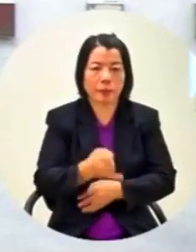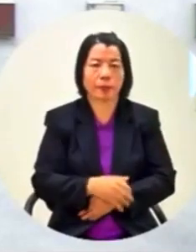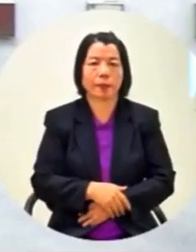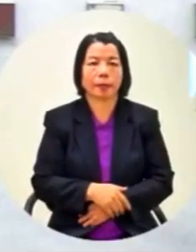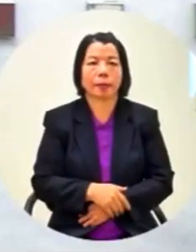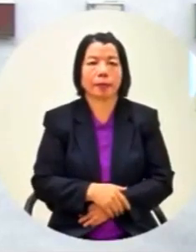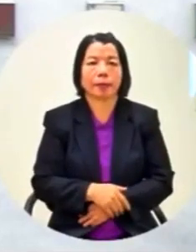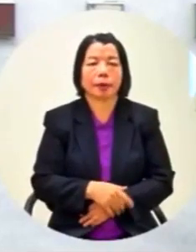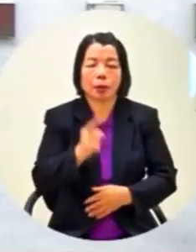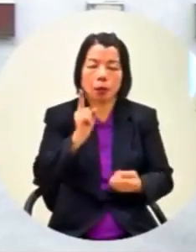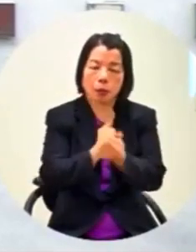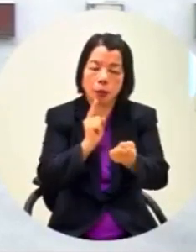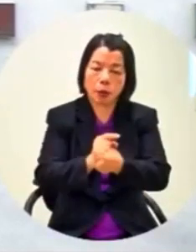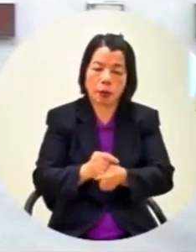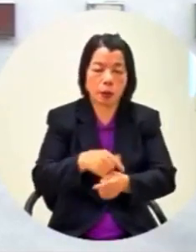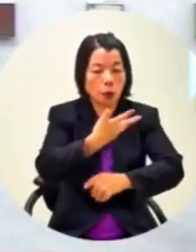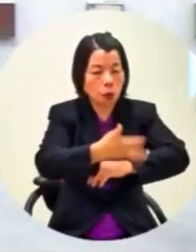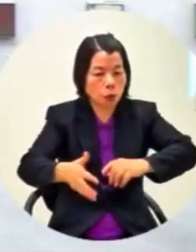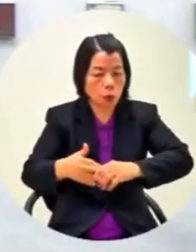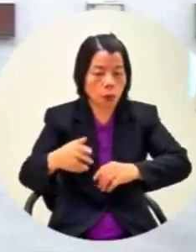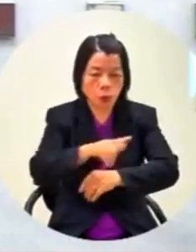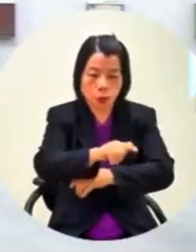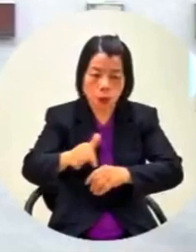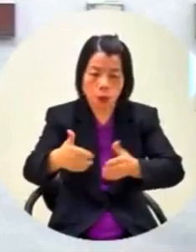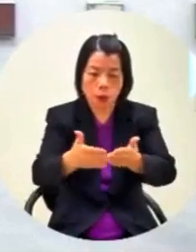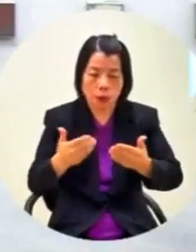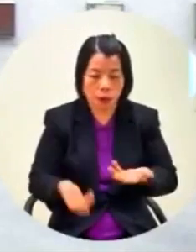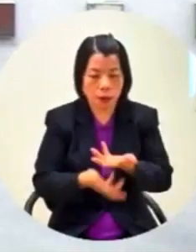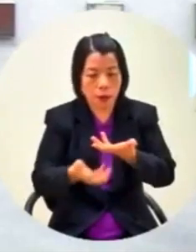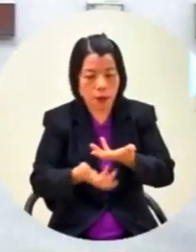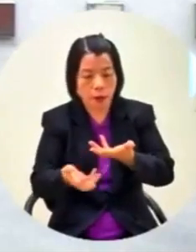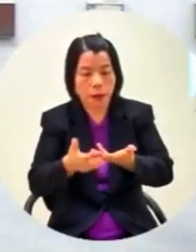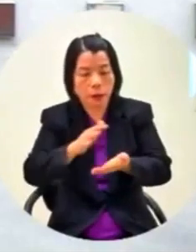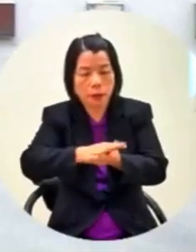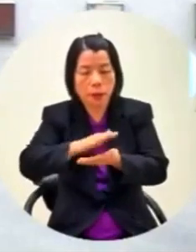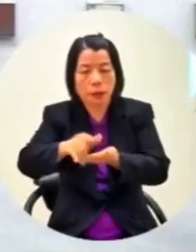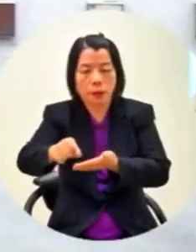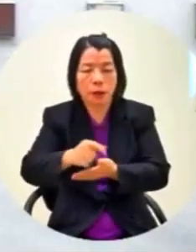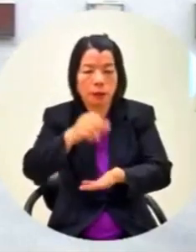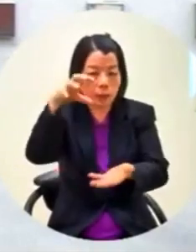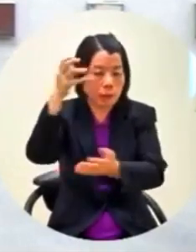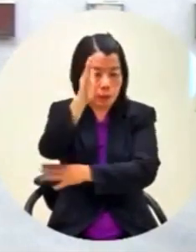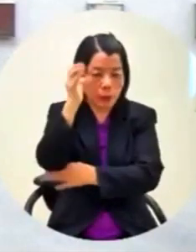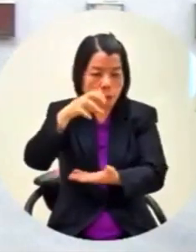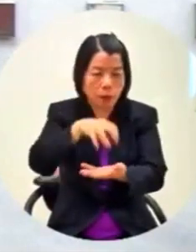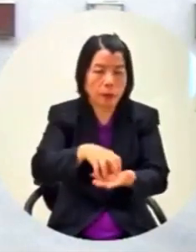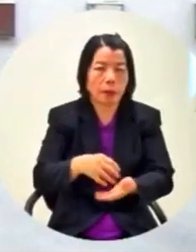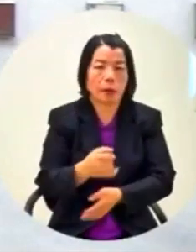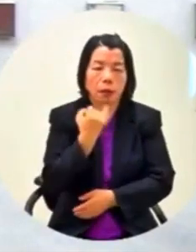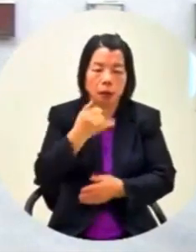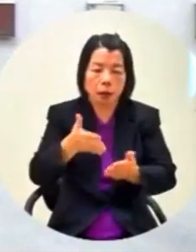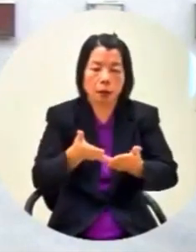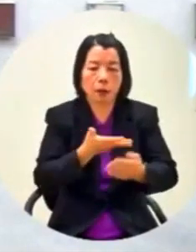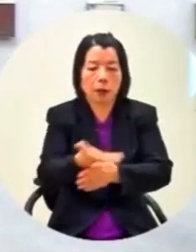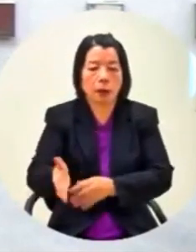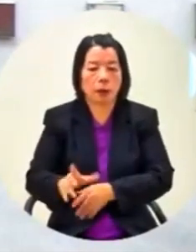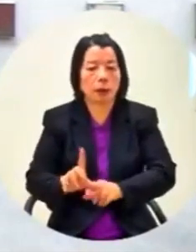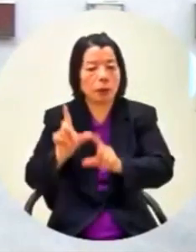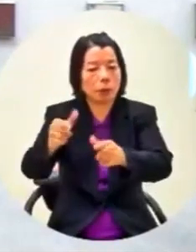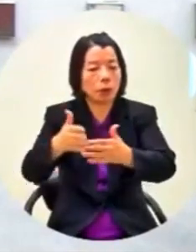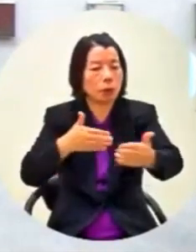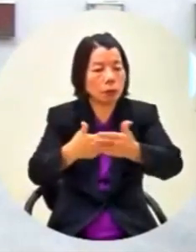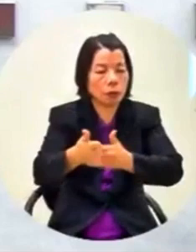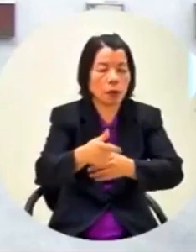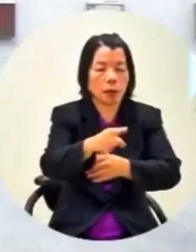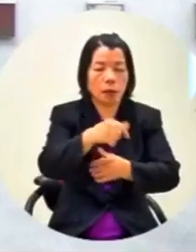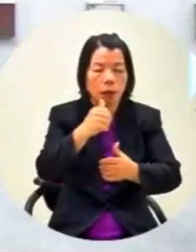市的水产业者申请清真认证，以方便拓展东协以及东南亚穆斯林市